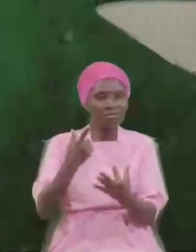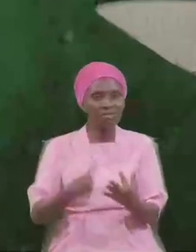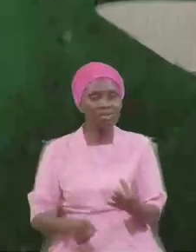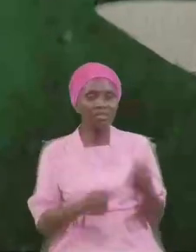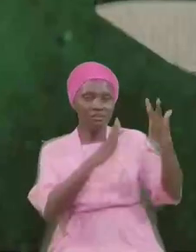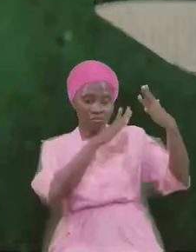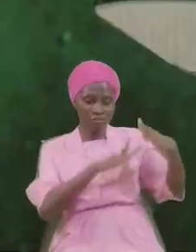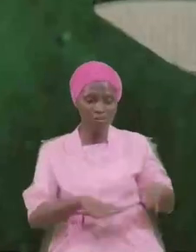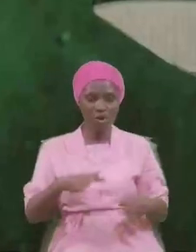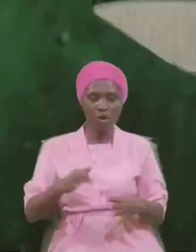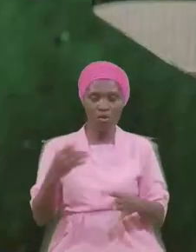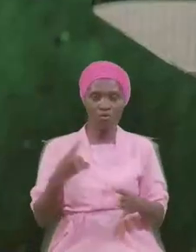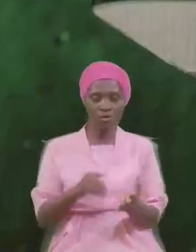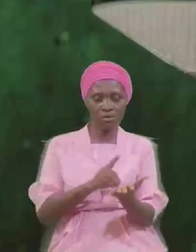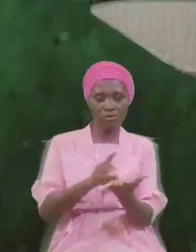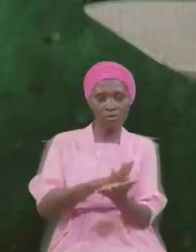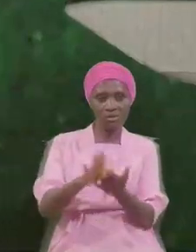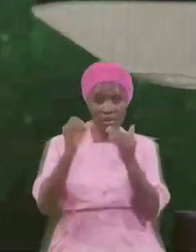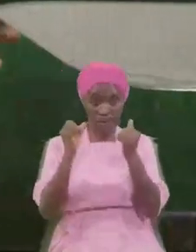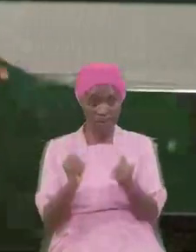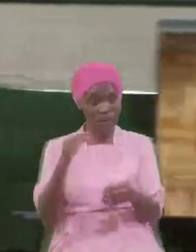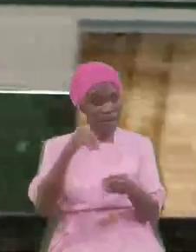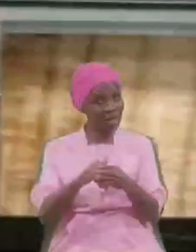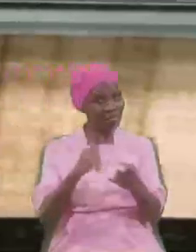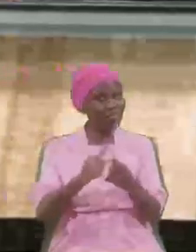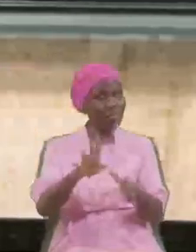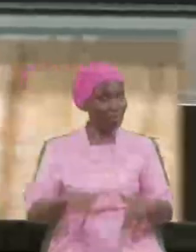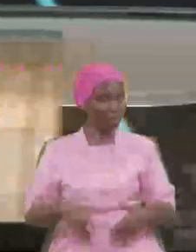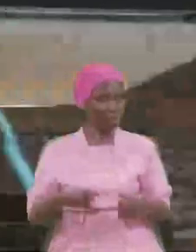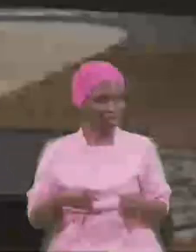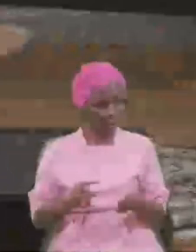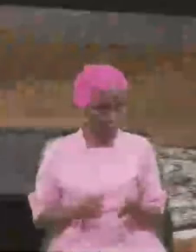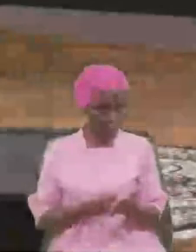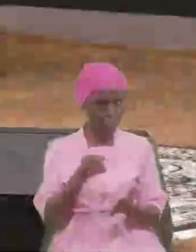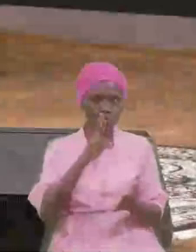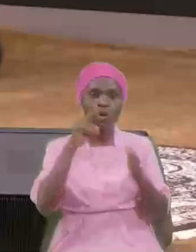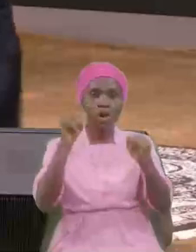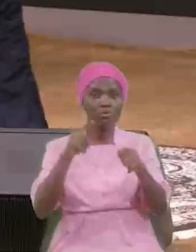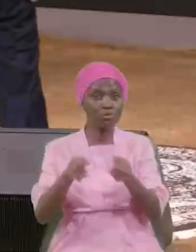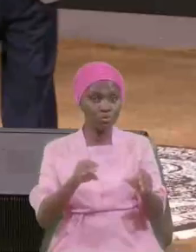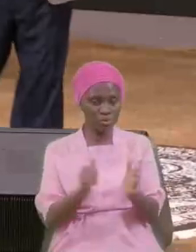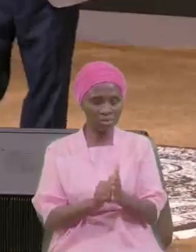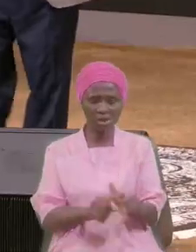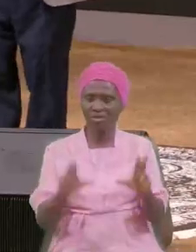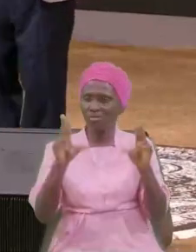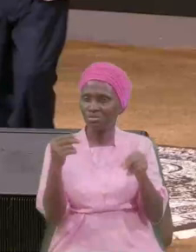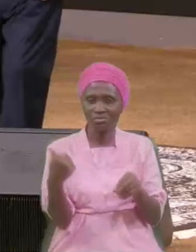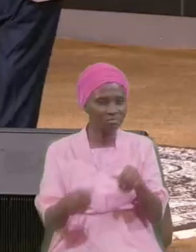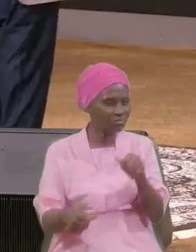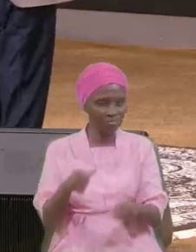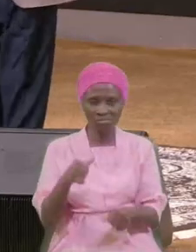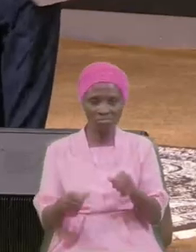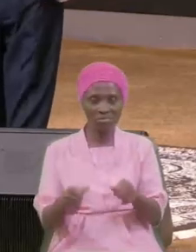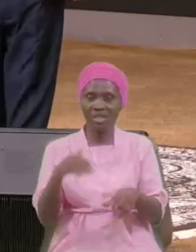le flot de la puissance surnaturelle dans votre vie. Dès que vous faites cela, il n'y a pas d'ombre de